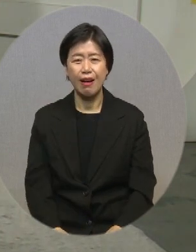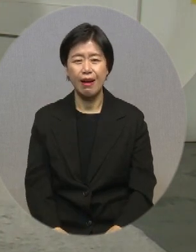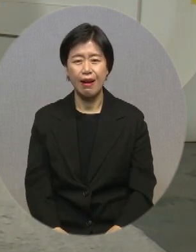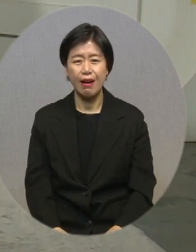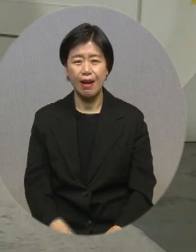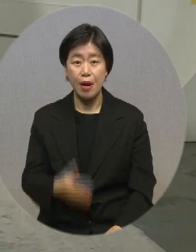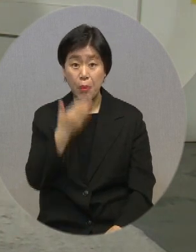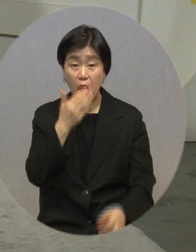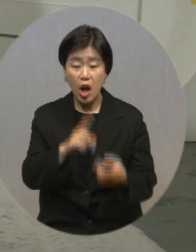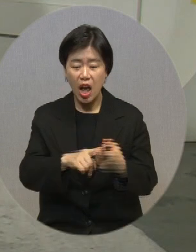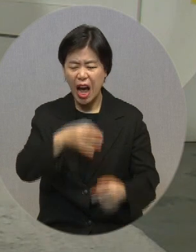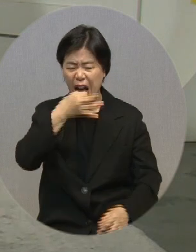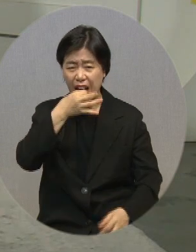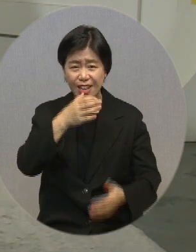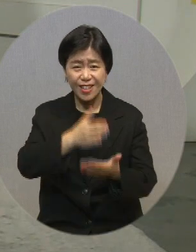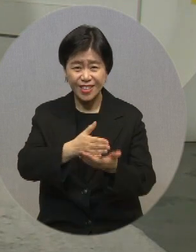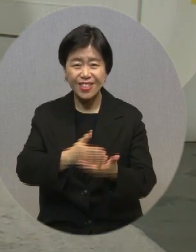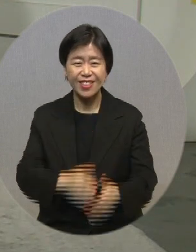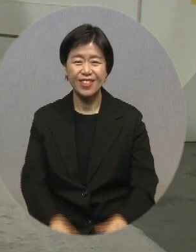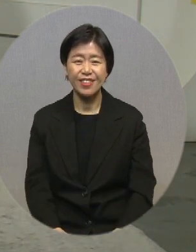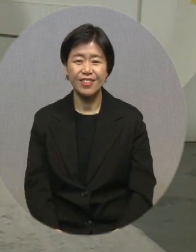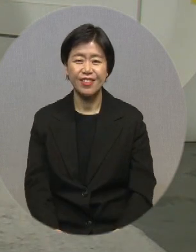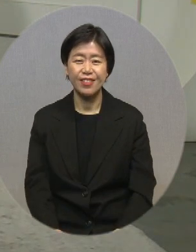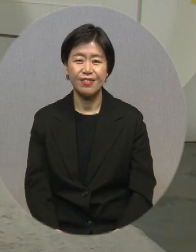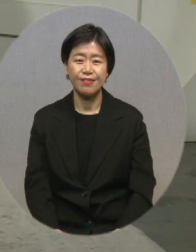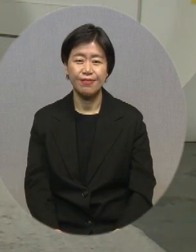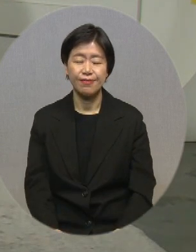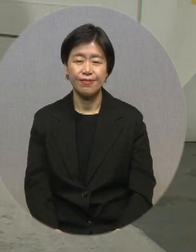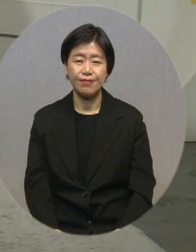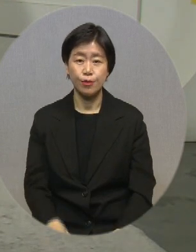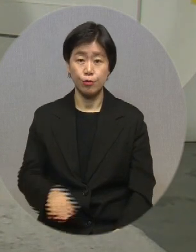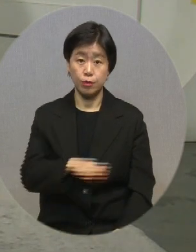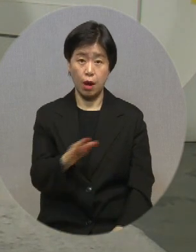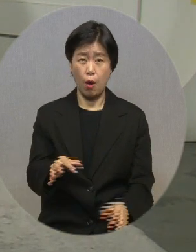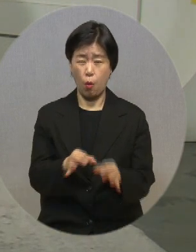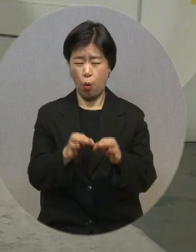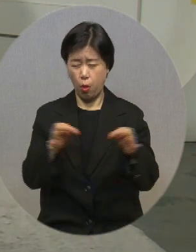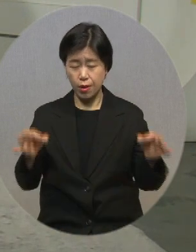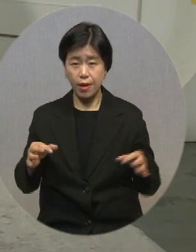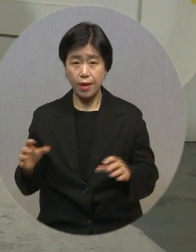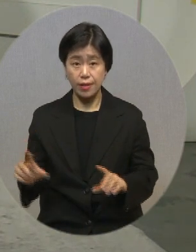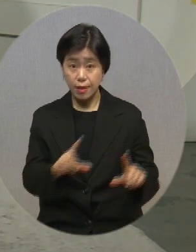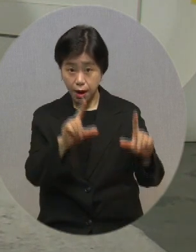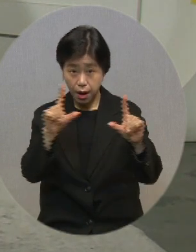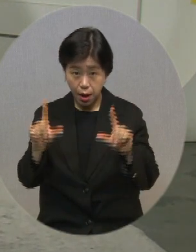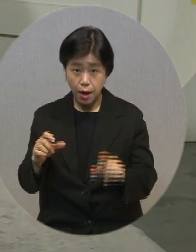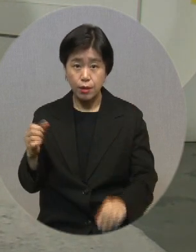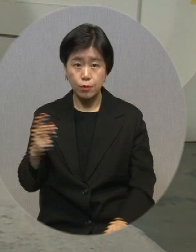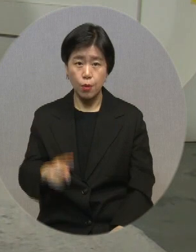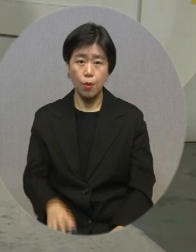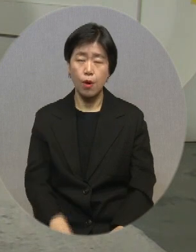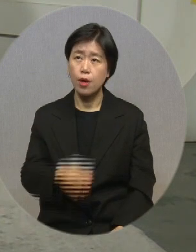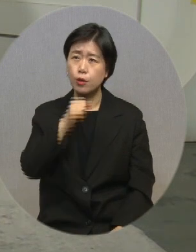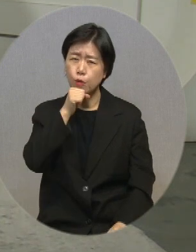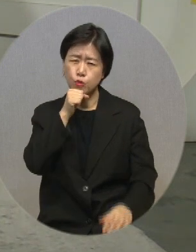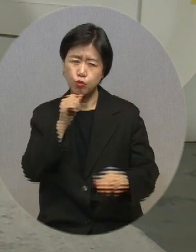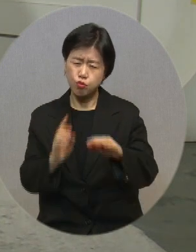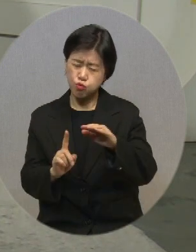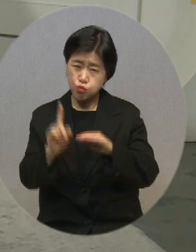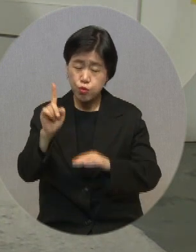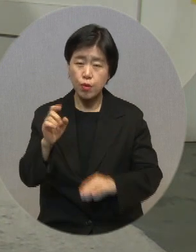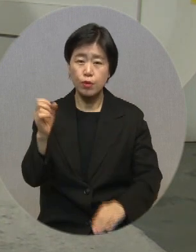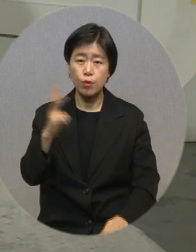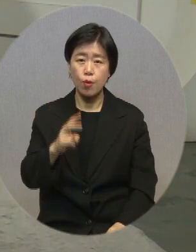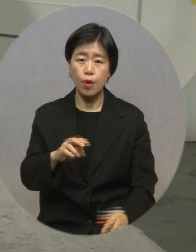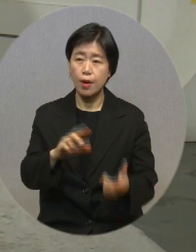내지 마시고. 네. 예. 아, 그러니까 뭐든지 우리가 장수한다. 성적을 좋게 한다. 네. 남에게